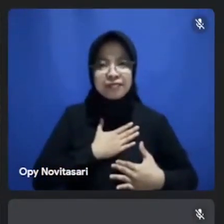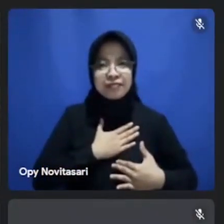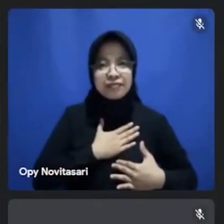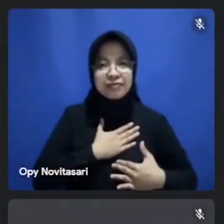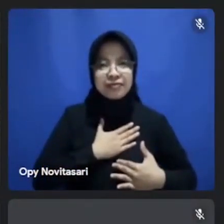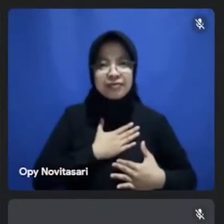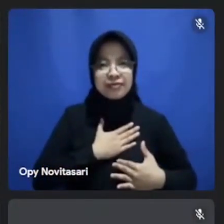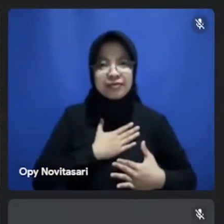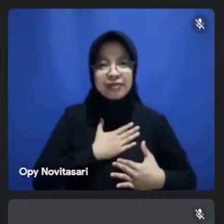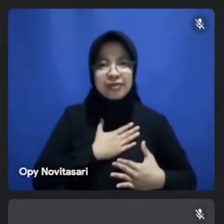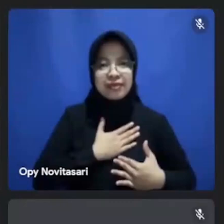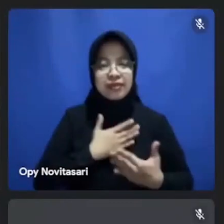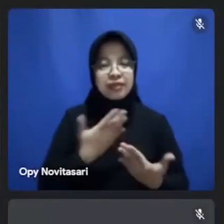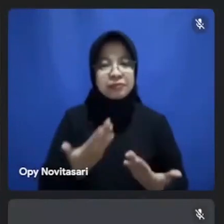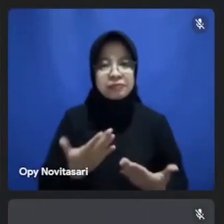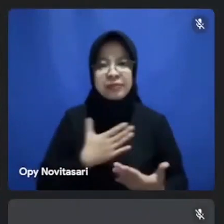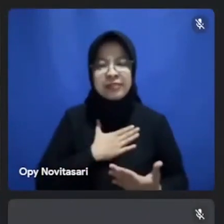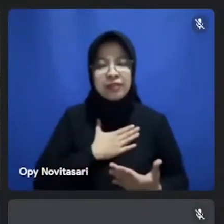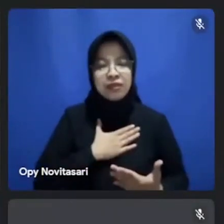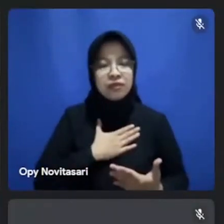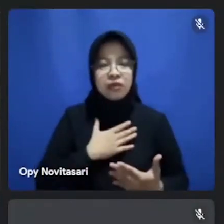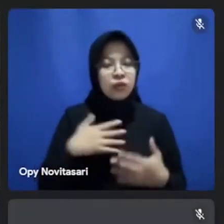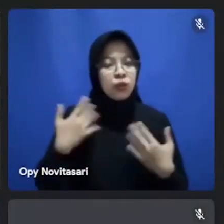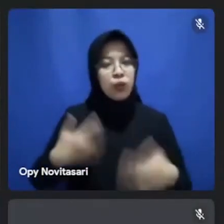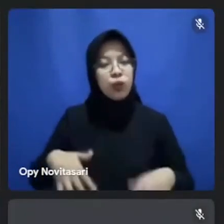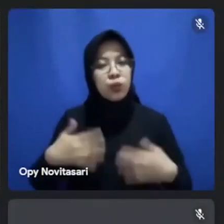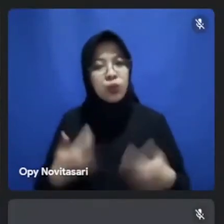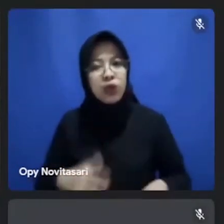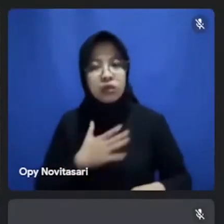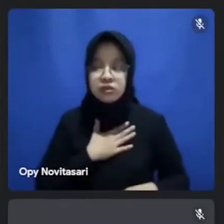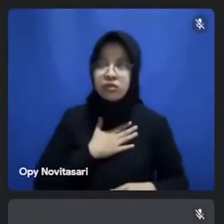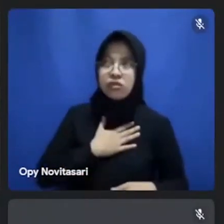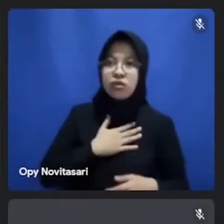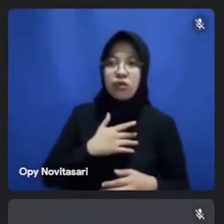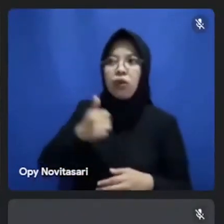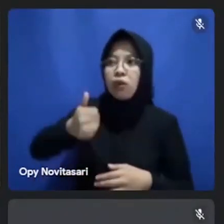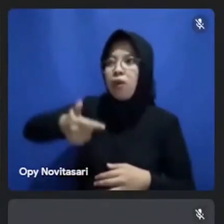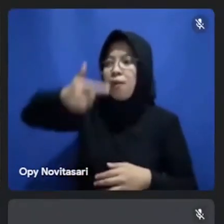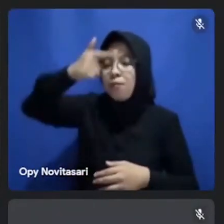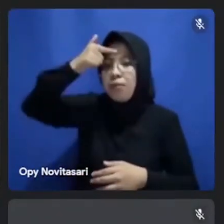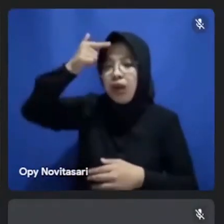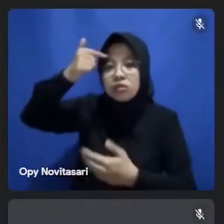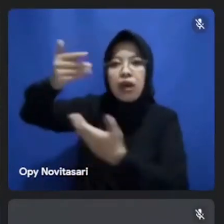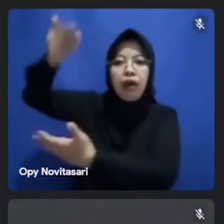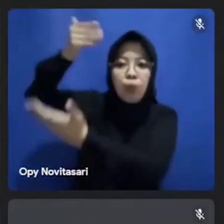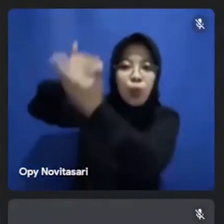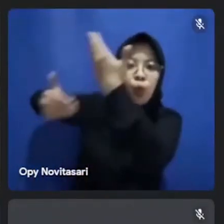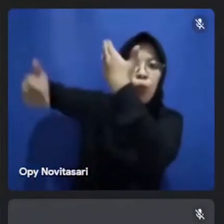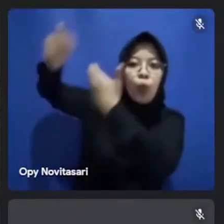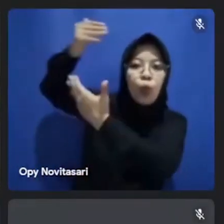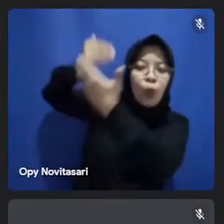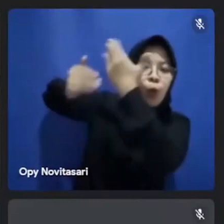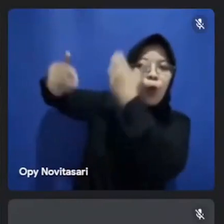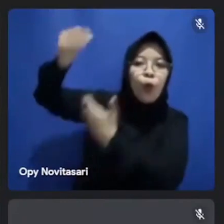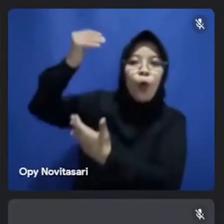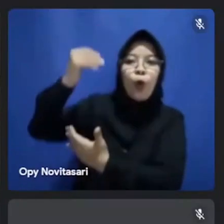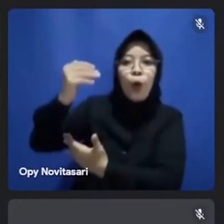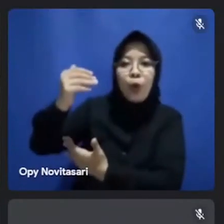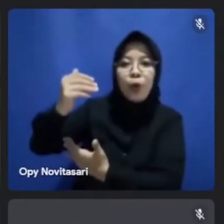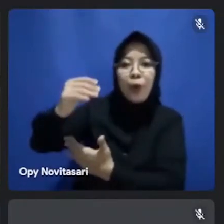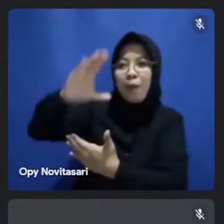ee membuat saya takjub dan membuat saya belajar ulang tentang apa yang sudah saya